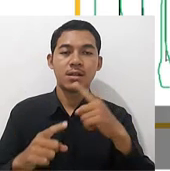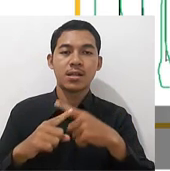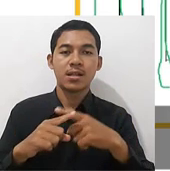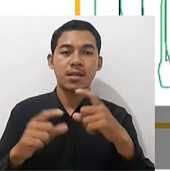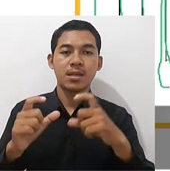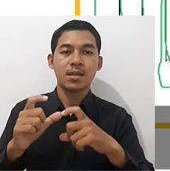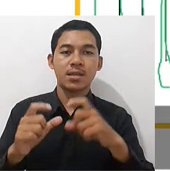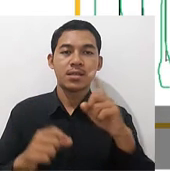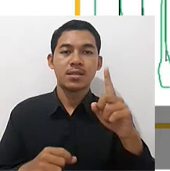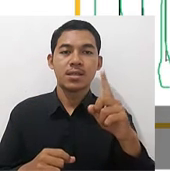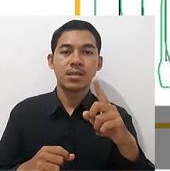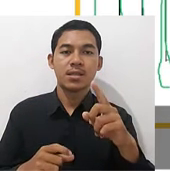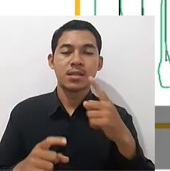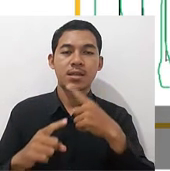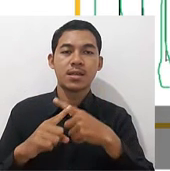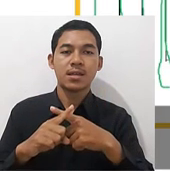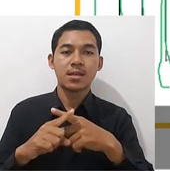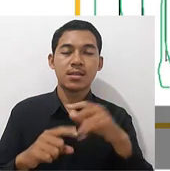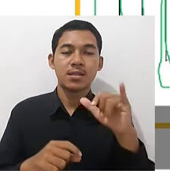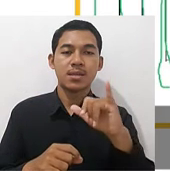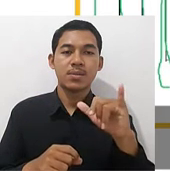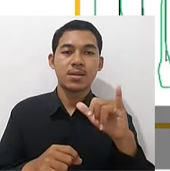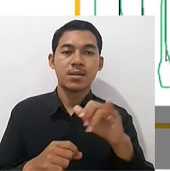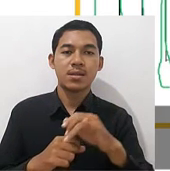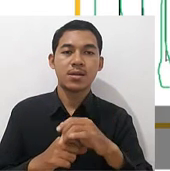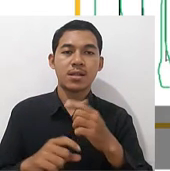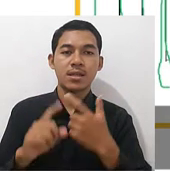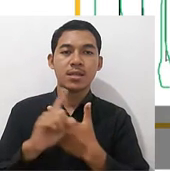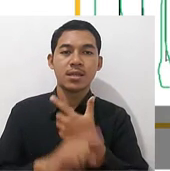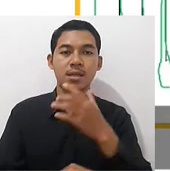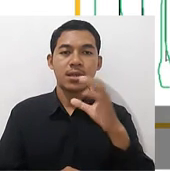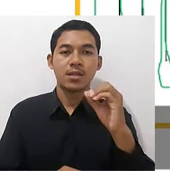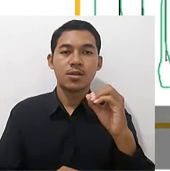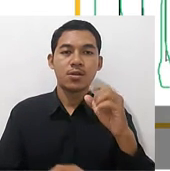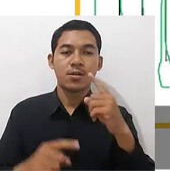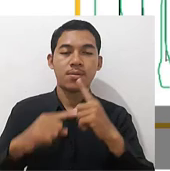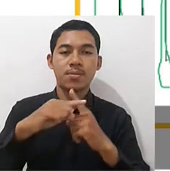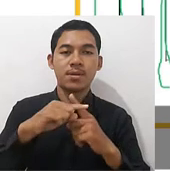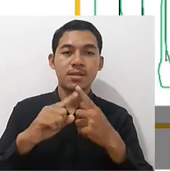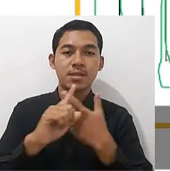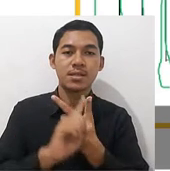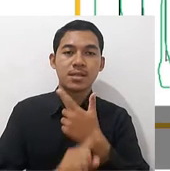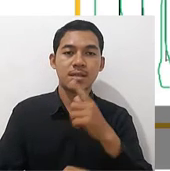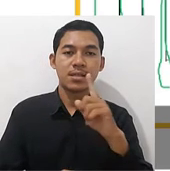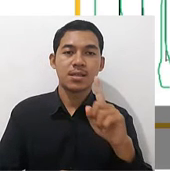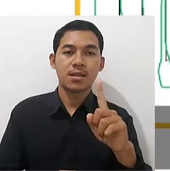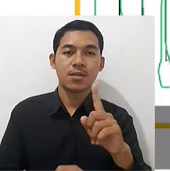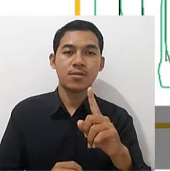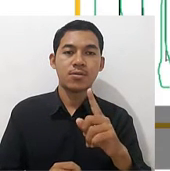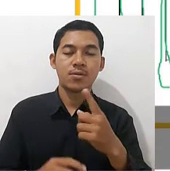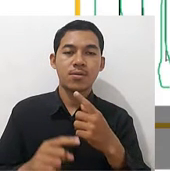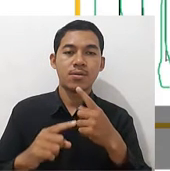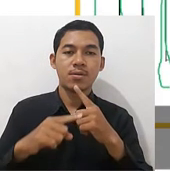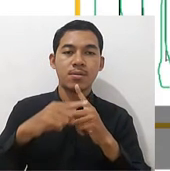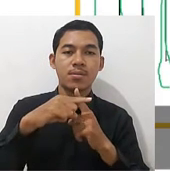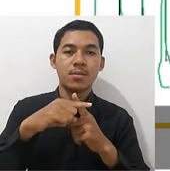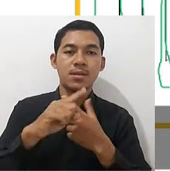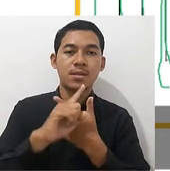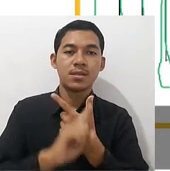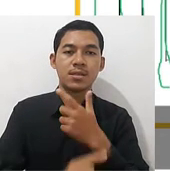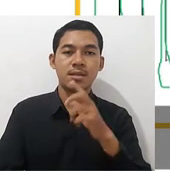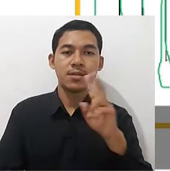S1. Sehingga X sama dengan Y0 plus Y1 plus